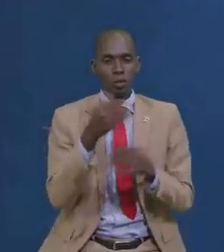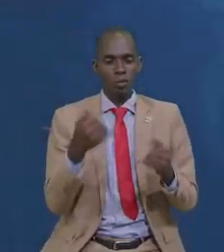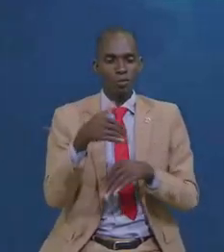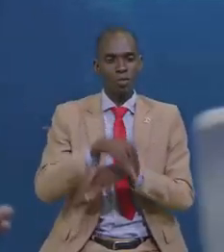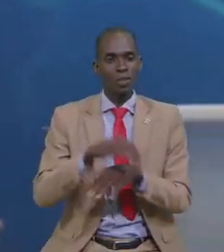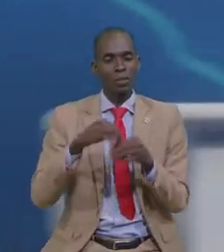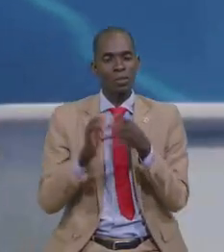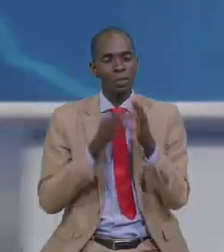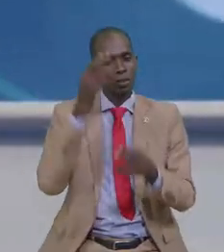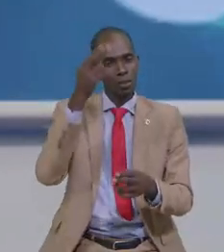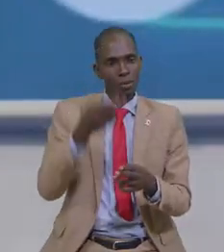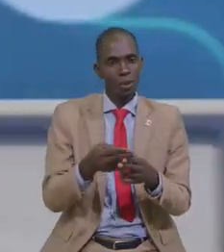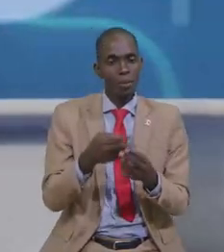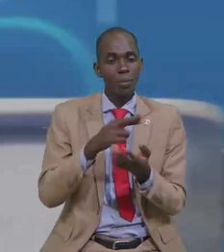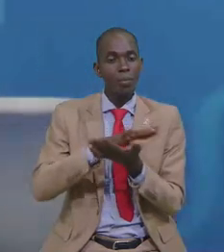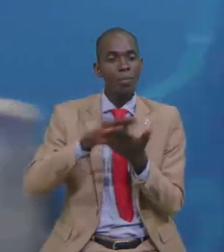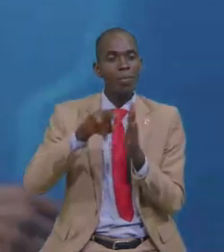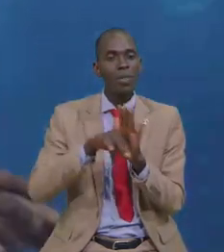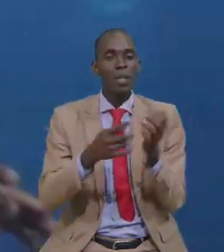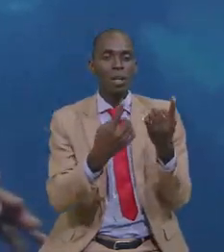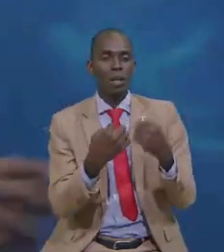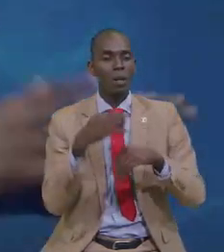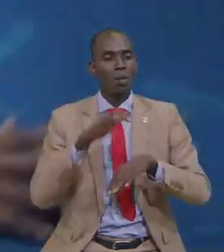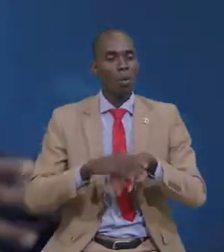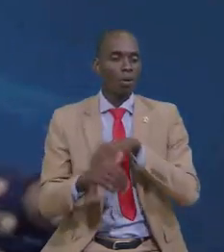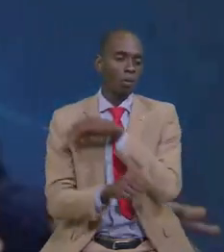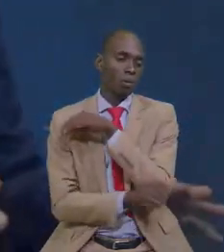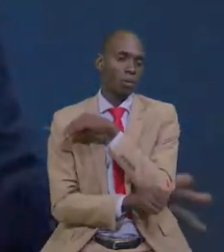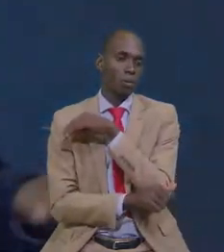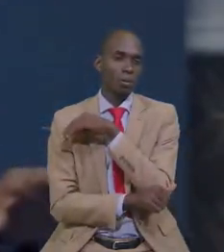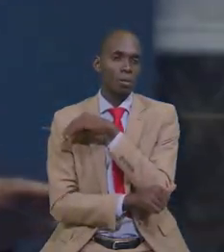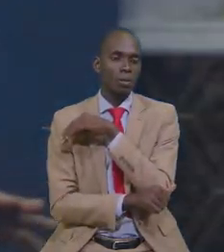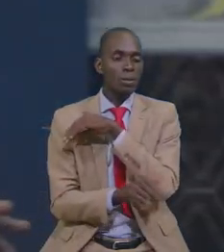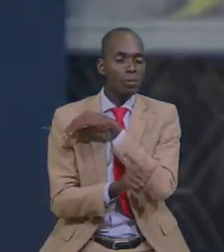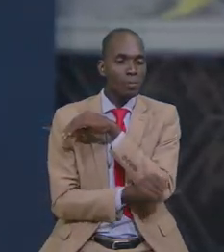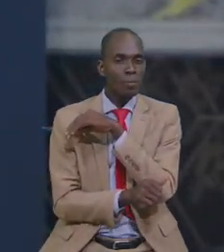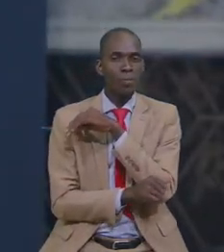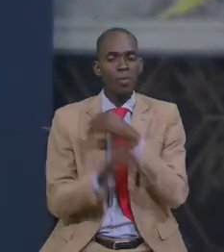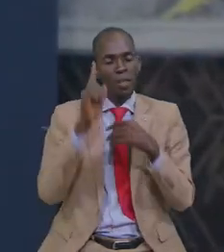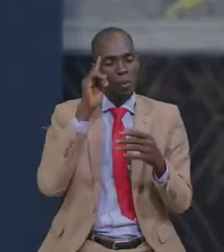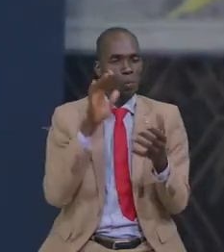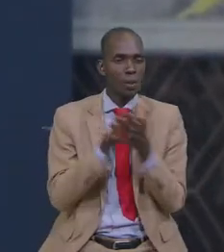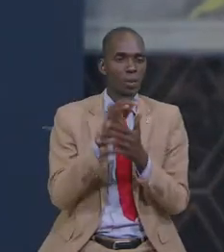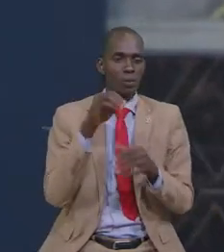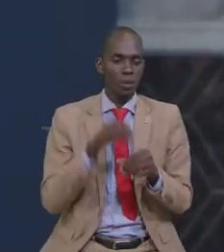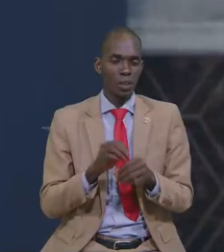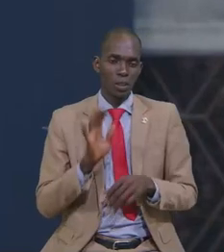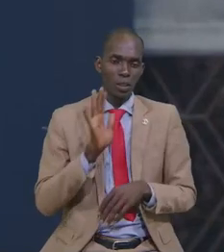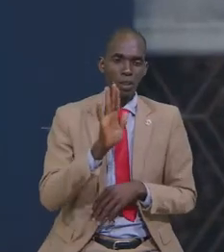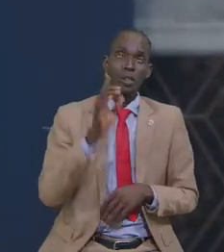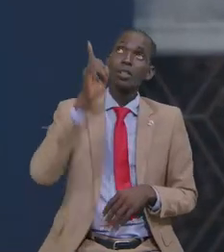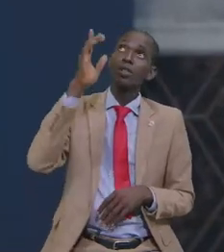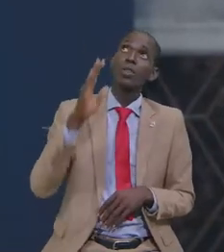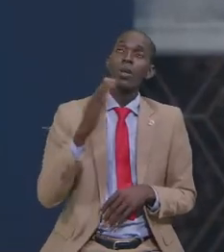comme j'ai exaucé Abraham, je vais t'exaucer. Ce soir, Dieu va t'exaucer. Le jugement est venu.